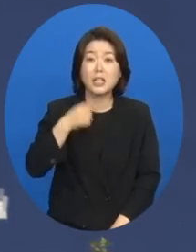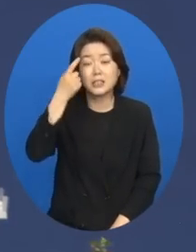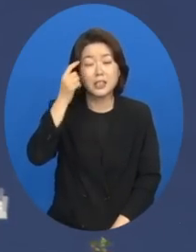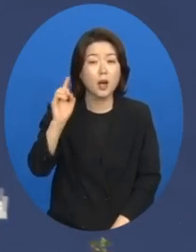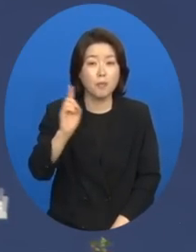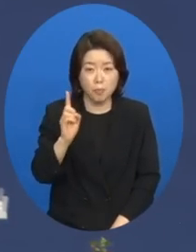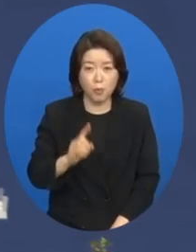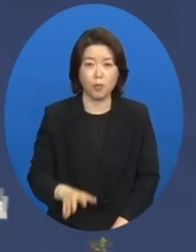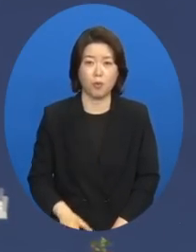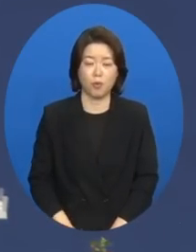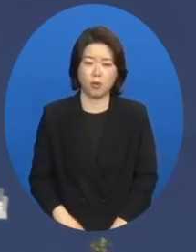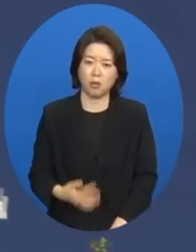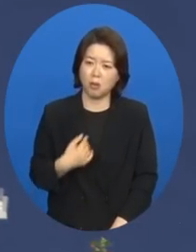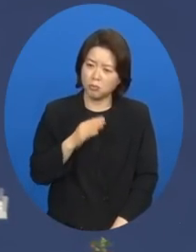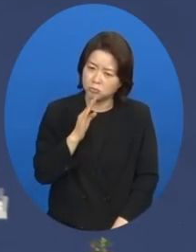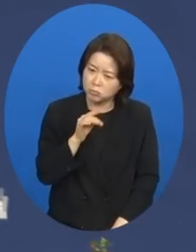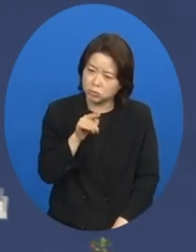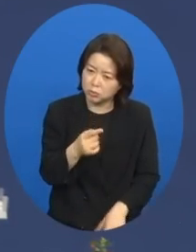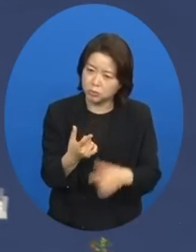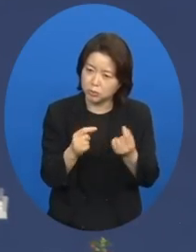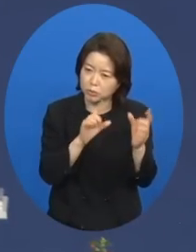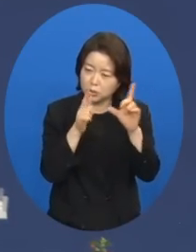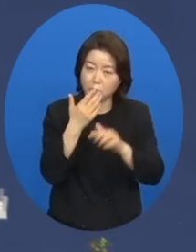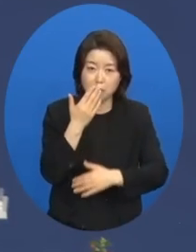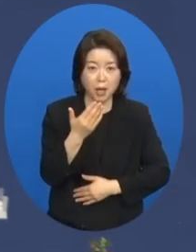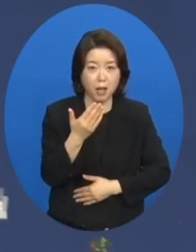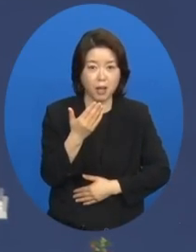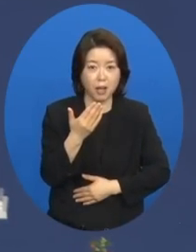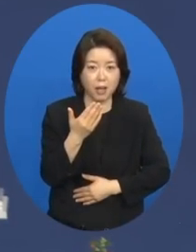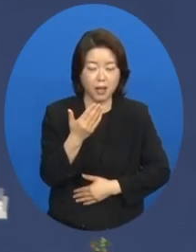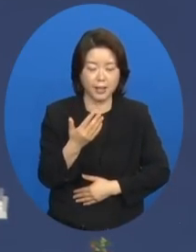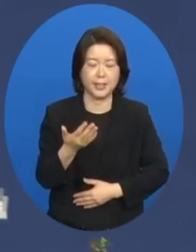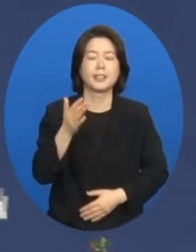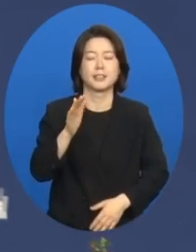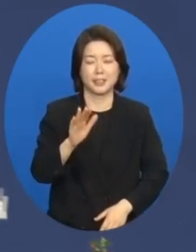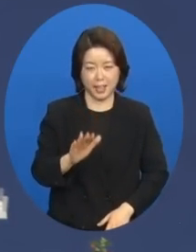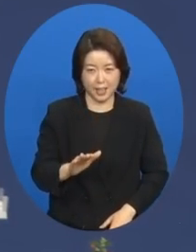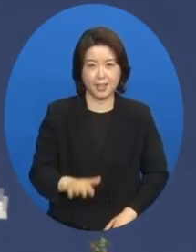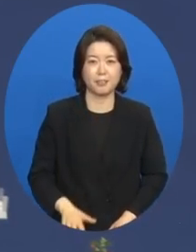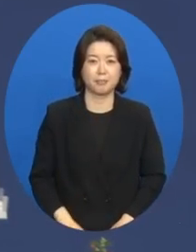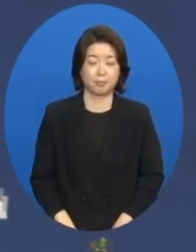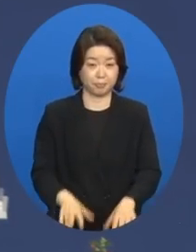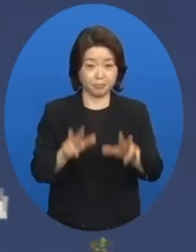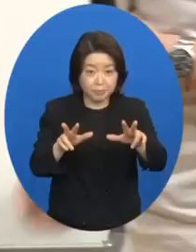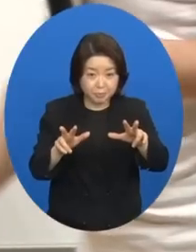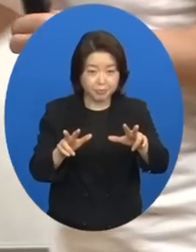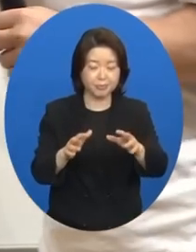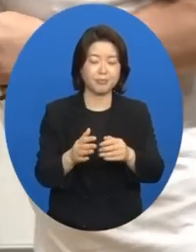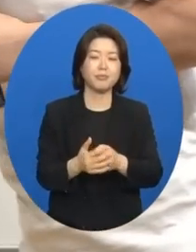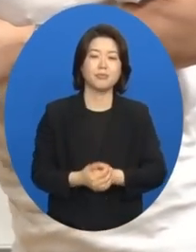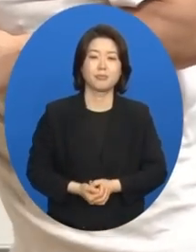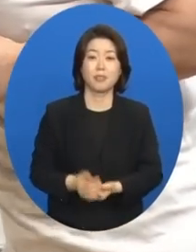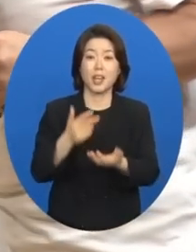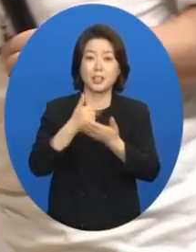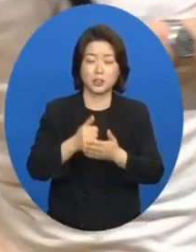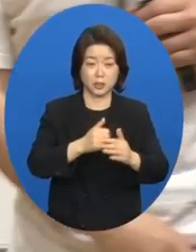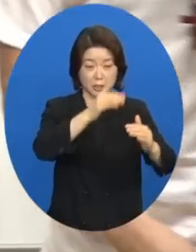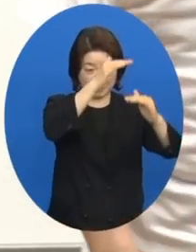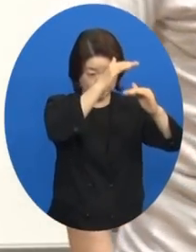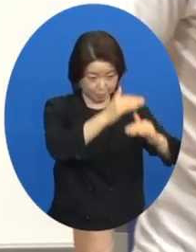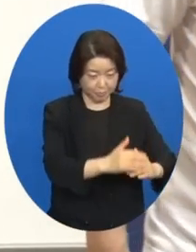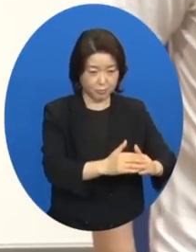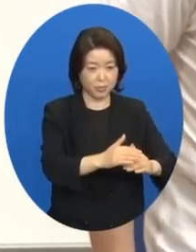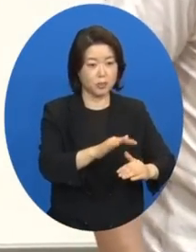내가 정말 저렇게 살 수 있을까? 이런 생각이 드는 거예요. 자, 그런데 지금 주님께서 여기까지 다